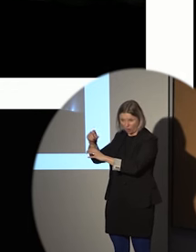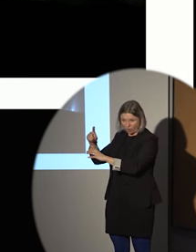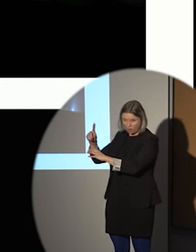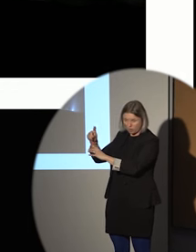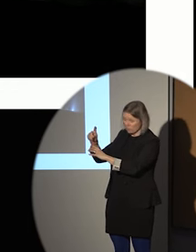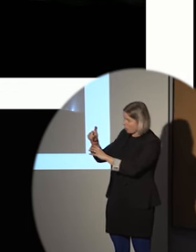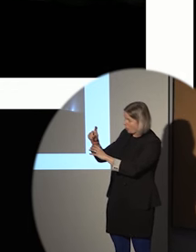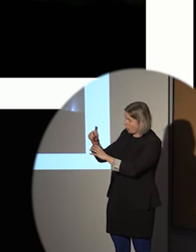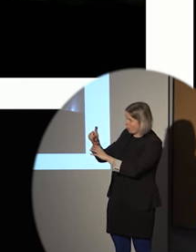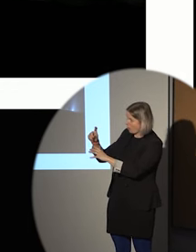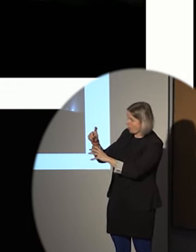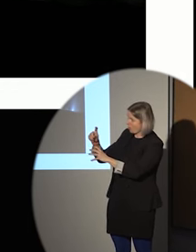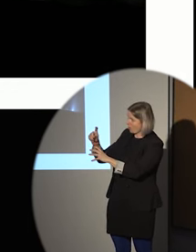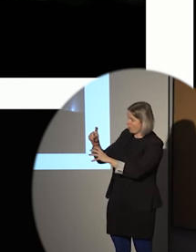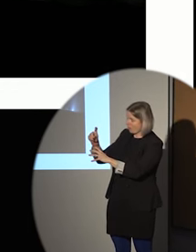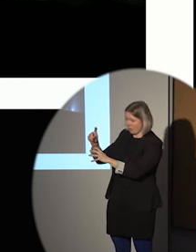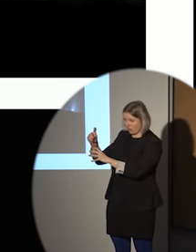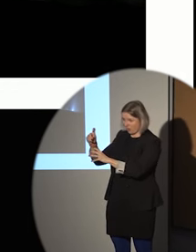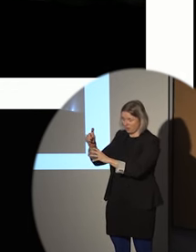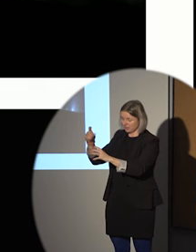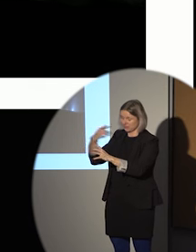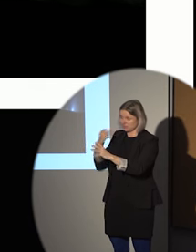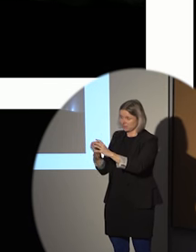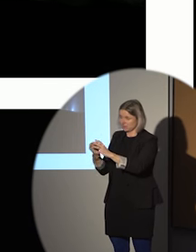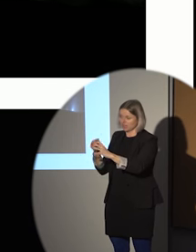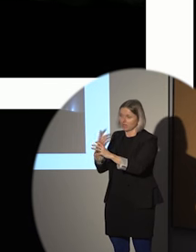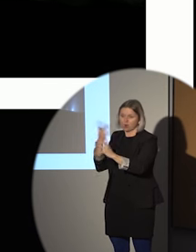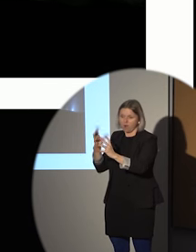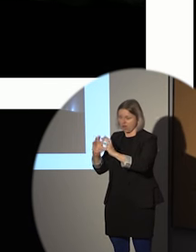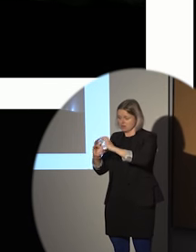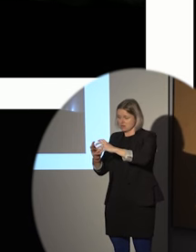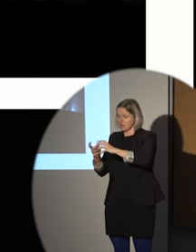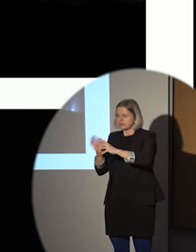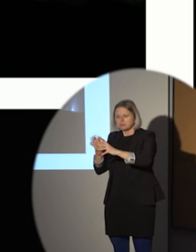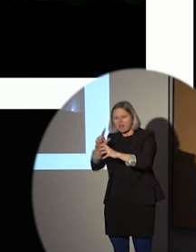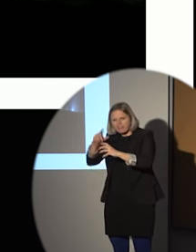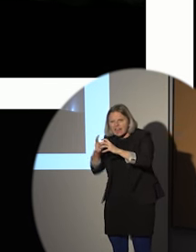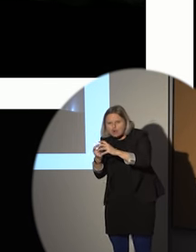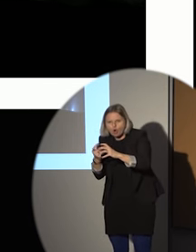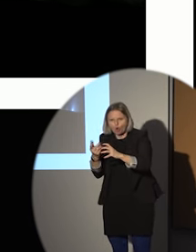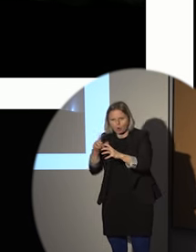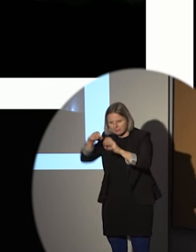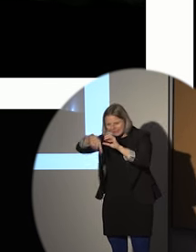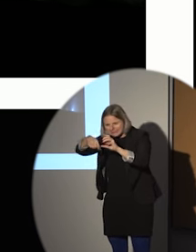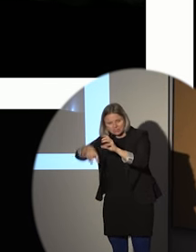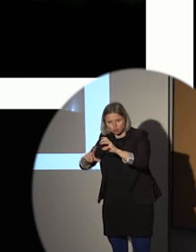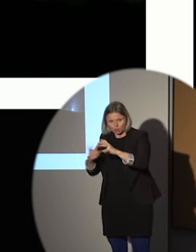n'est due à rien d'autre que des vibrations qui sont induites par la rotation d'Encelade ou d'autres planètes d'eau